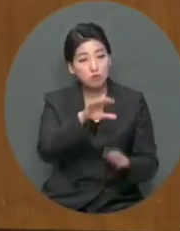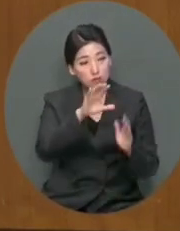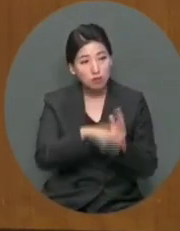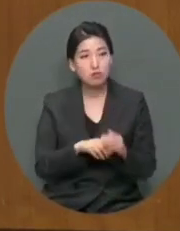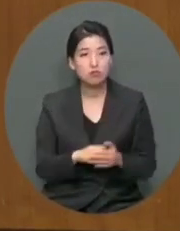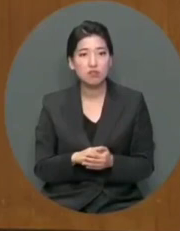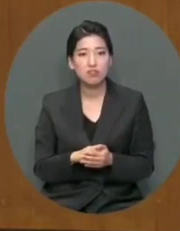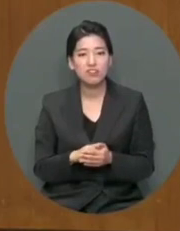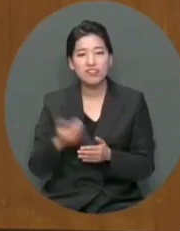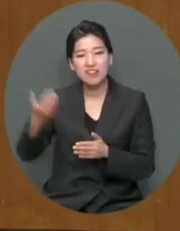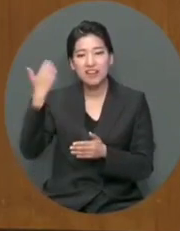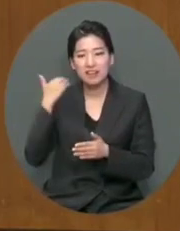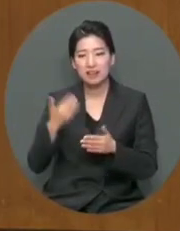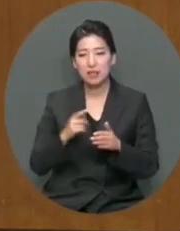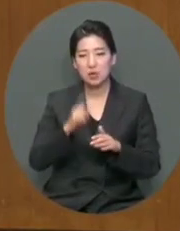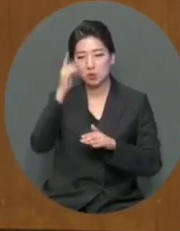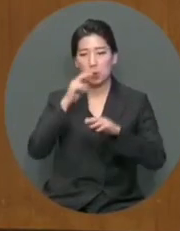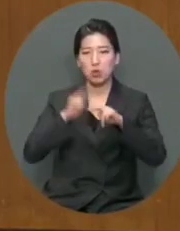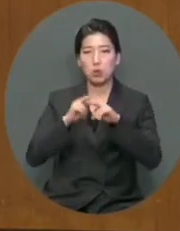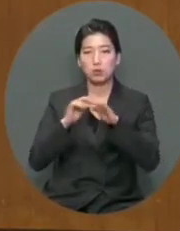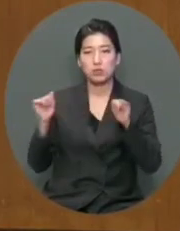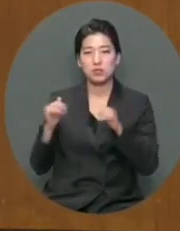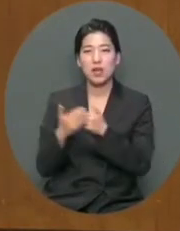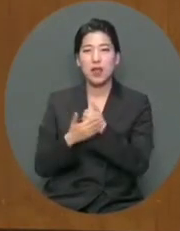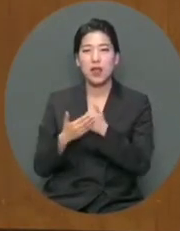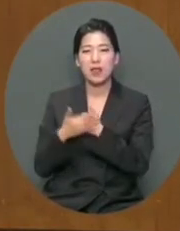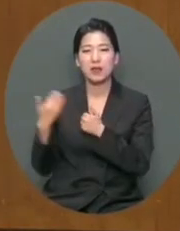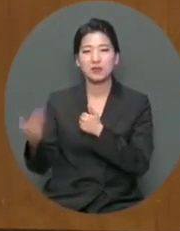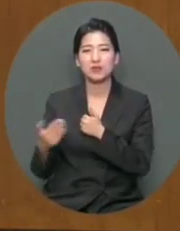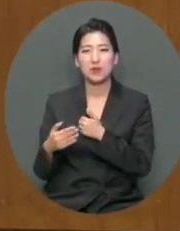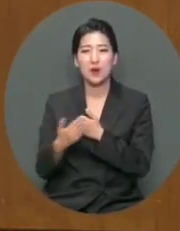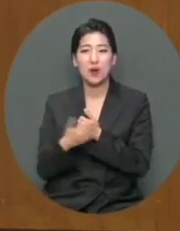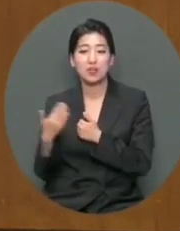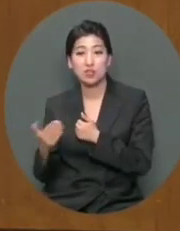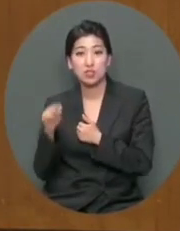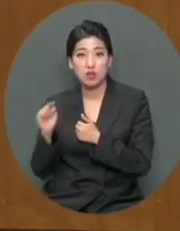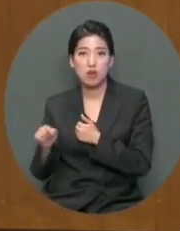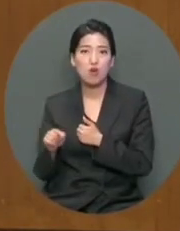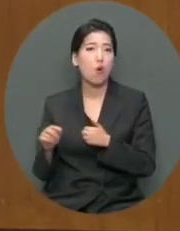저는 비교법적으로 검토해 본 바로는 우리가 그걸 막기 위해